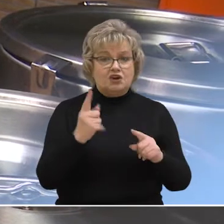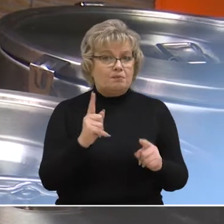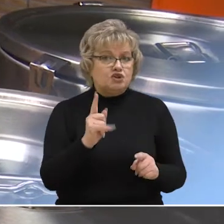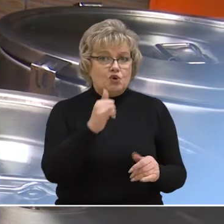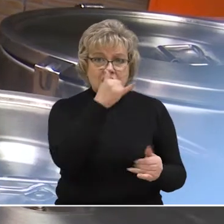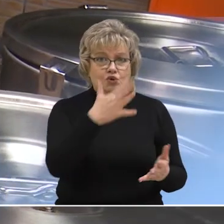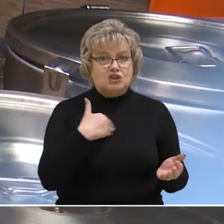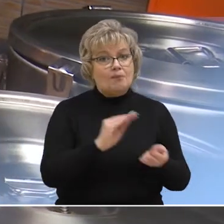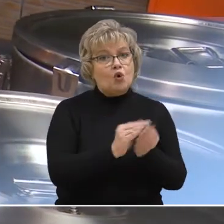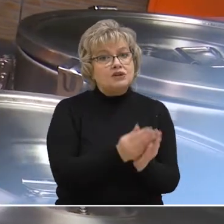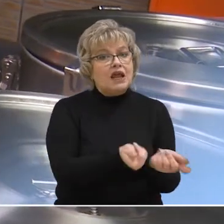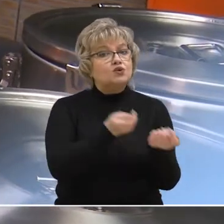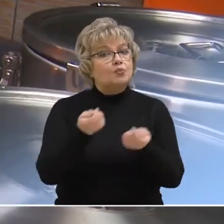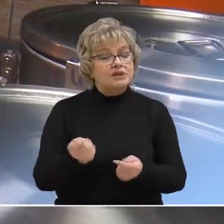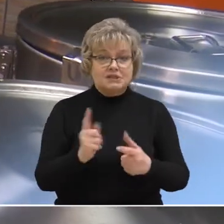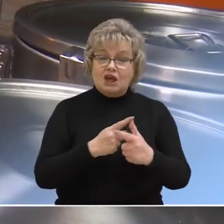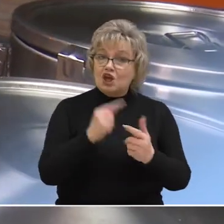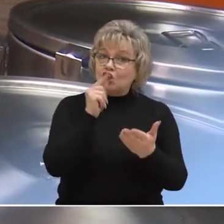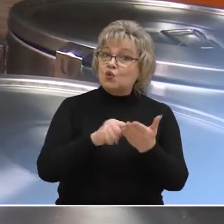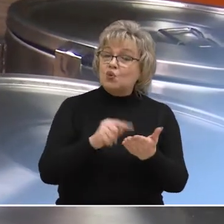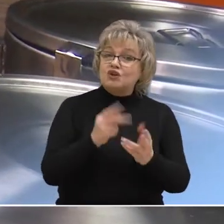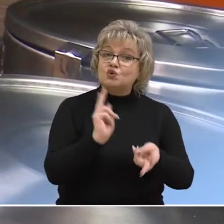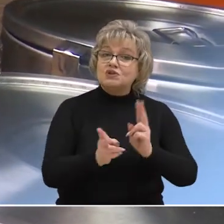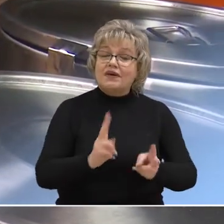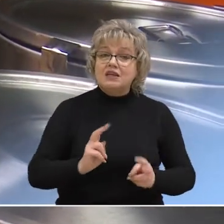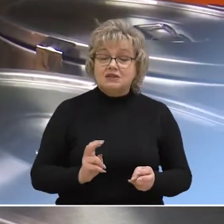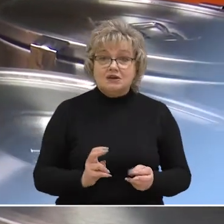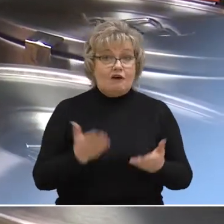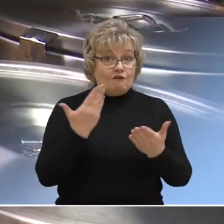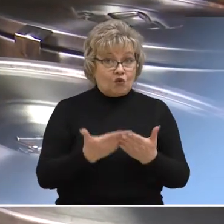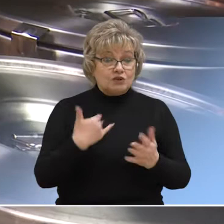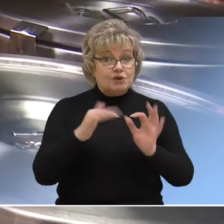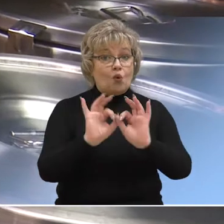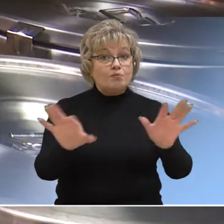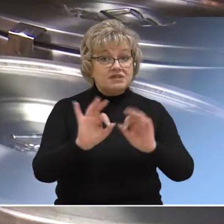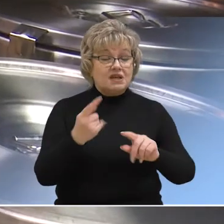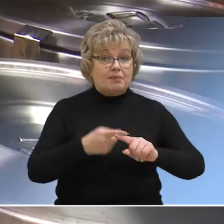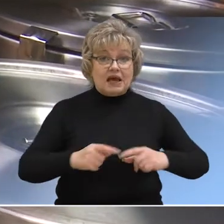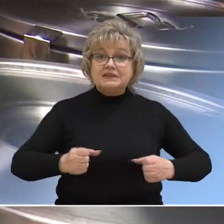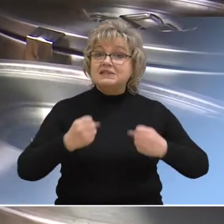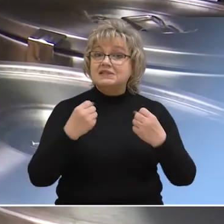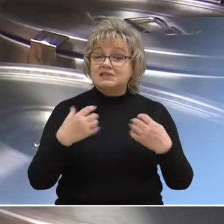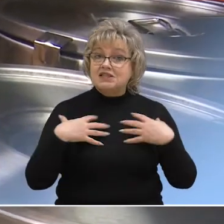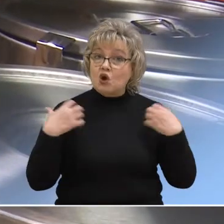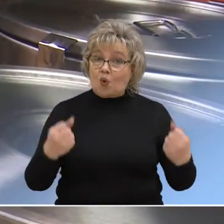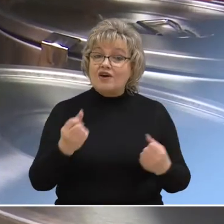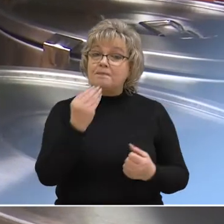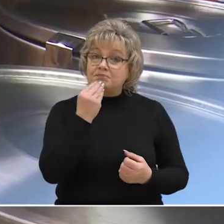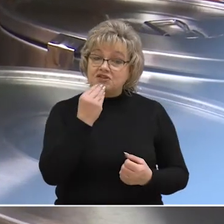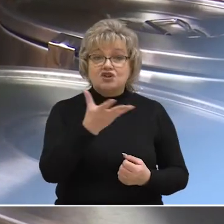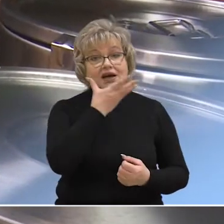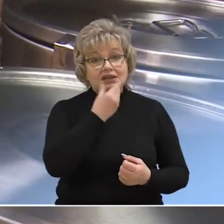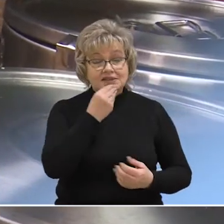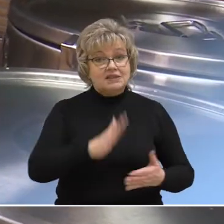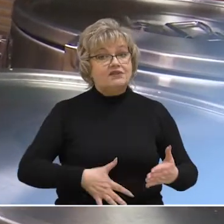почему не можете нам котлетку принести или курочку там сварить. Вот, мы объясняем им, что это здоровая пища,